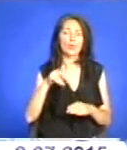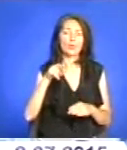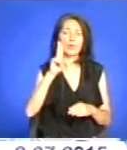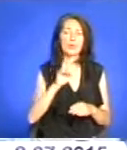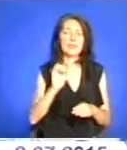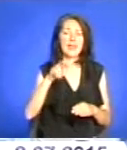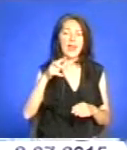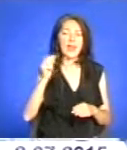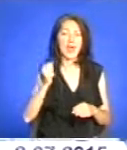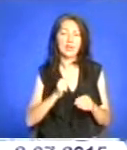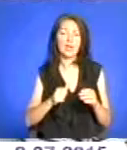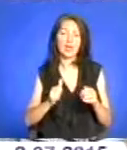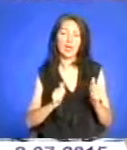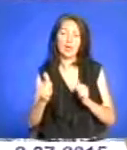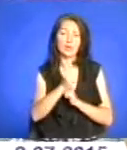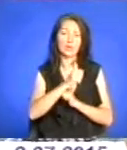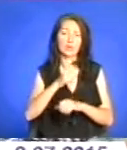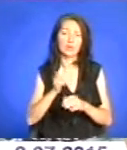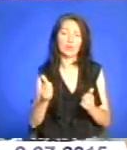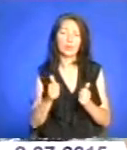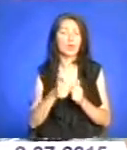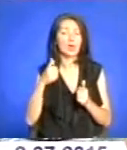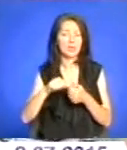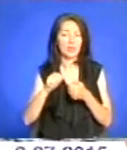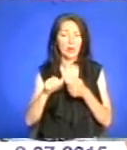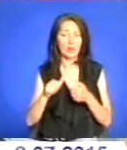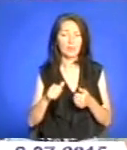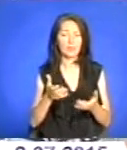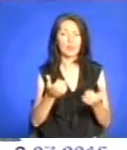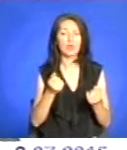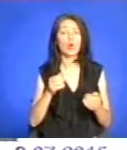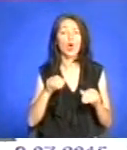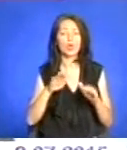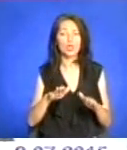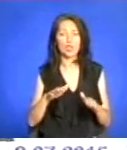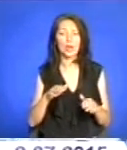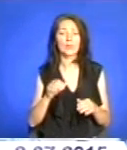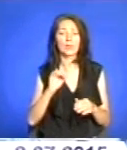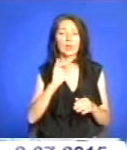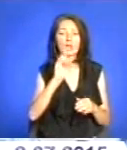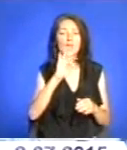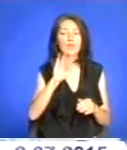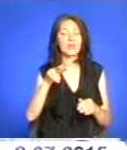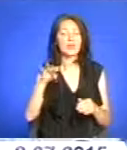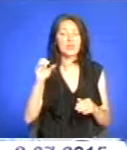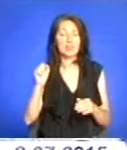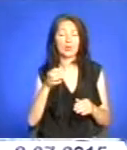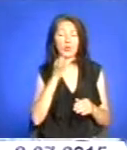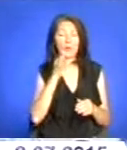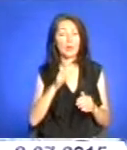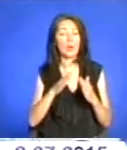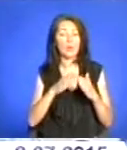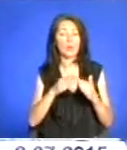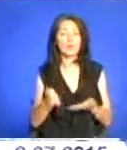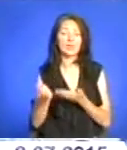біля заправки БРС. Прийнято рішення про доповнення інвестиційно-привабливих об'єктів. Ми запрошуємо приватних інвесторів,